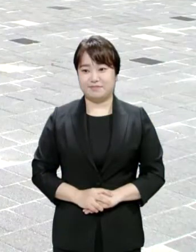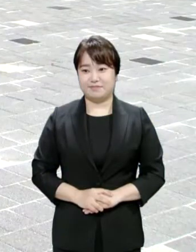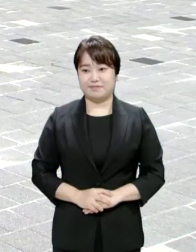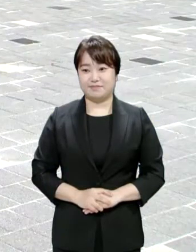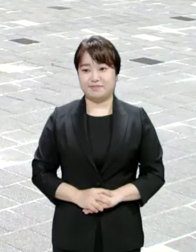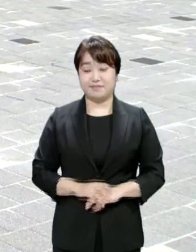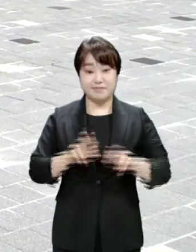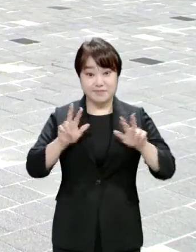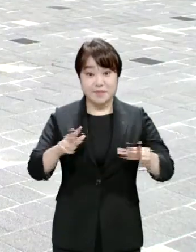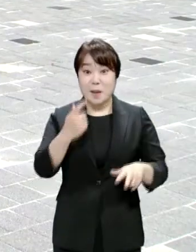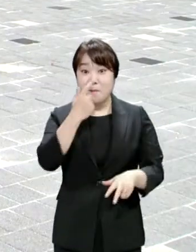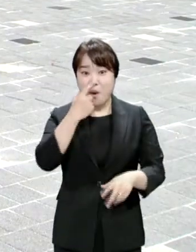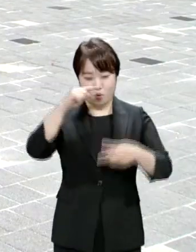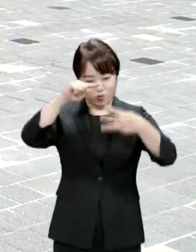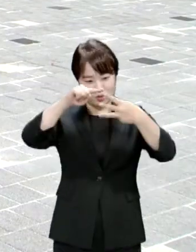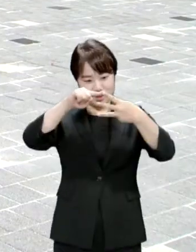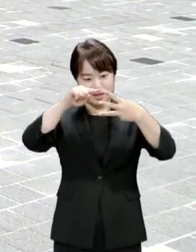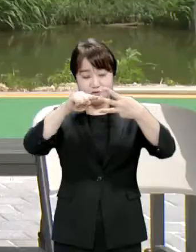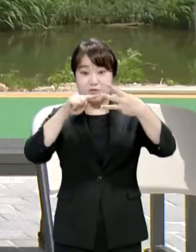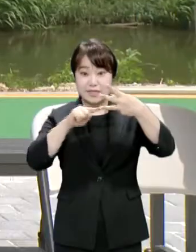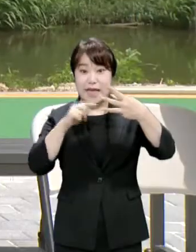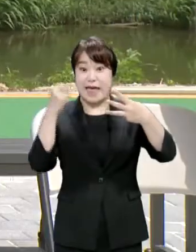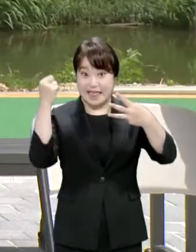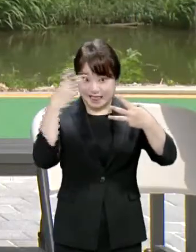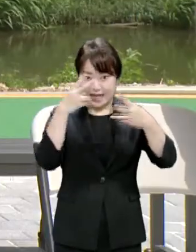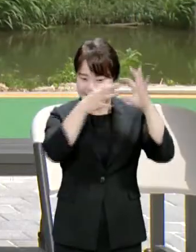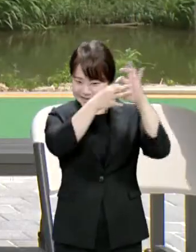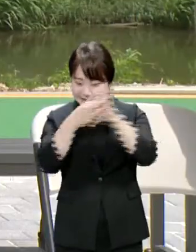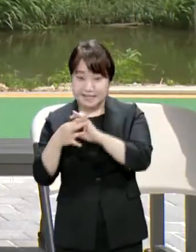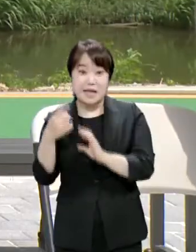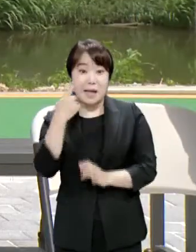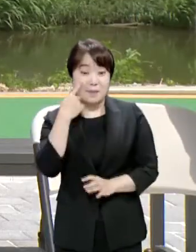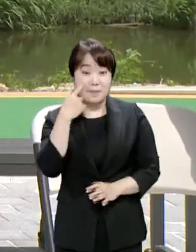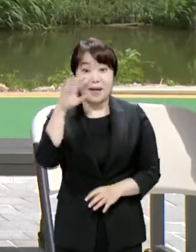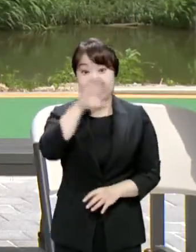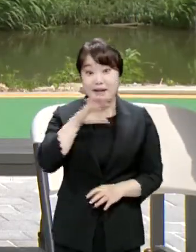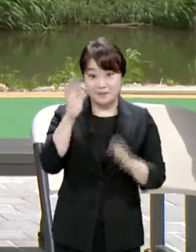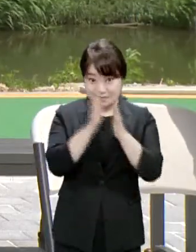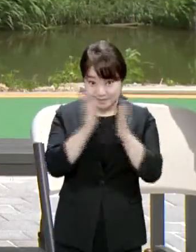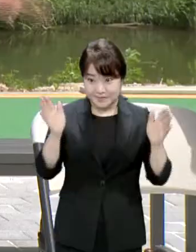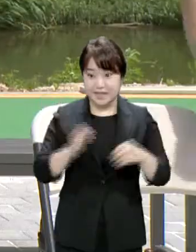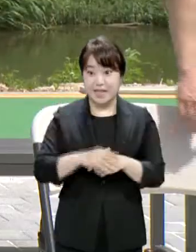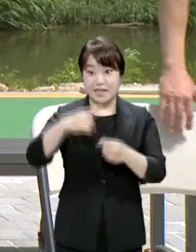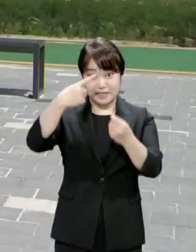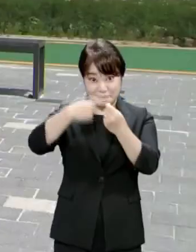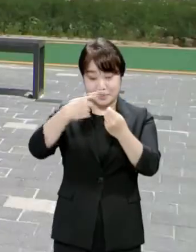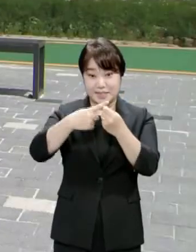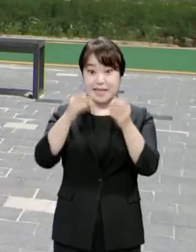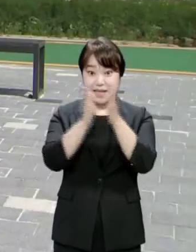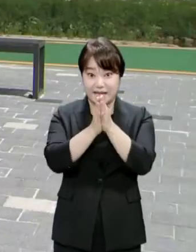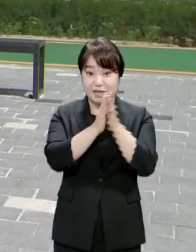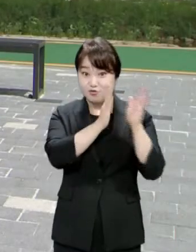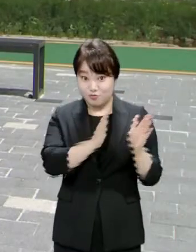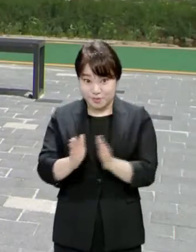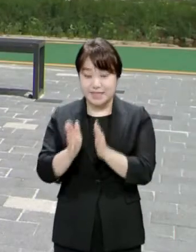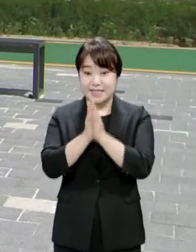자, 지금까지 배운 세 가지 동작을 한 번에 따라해 보도록 하겠습니다. 자, 우리 첫 번째 동작부터 준비,